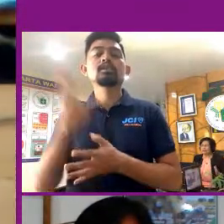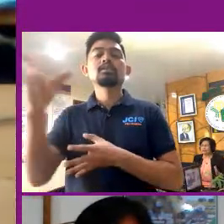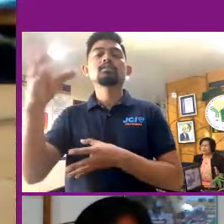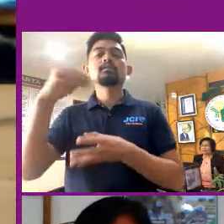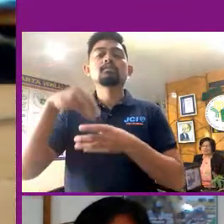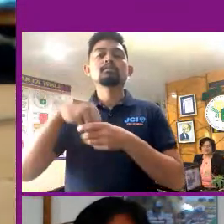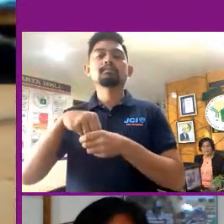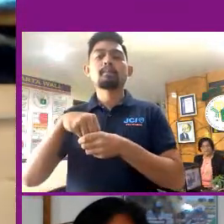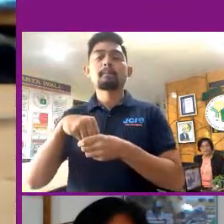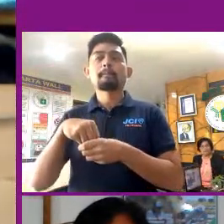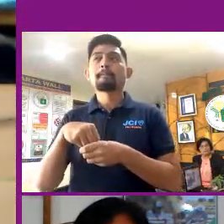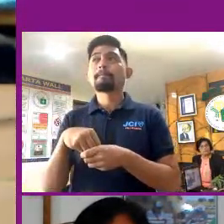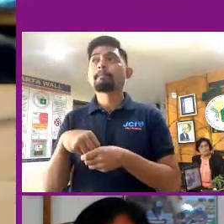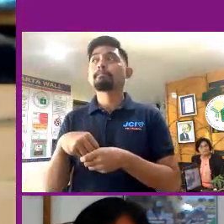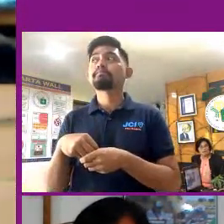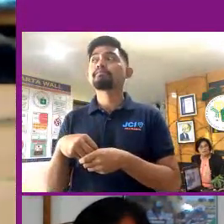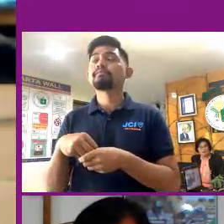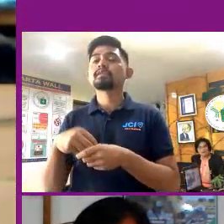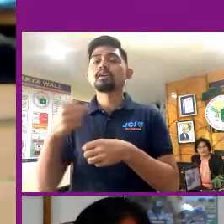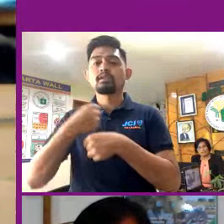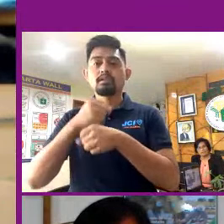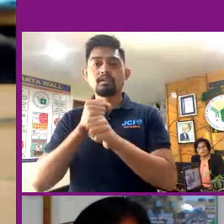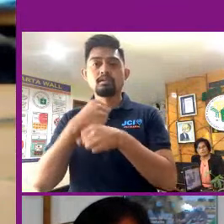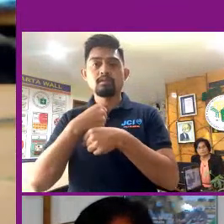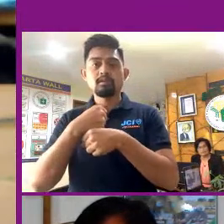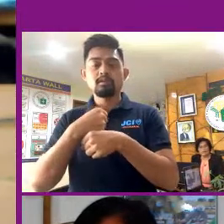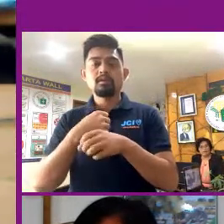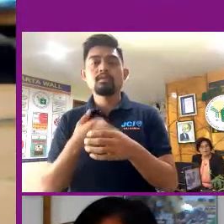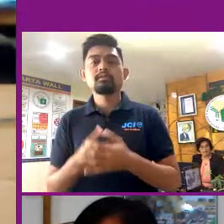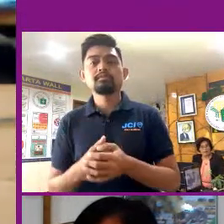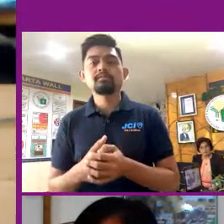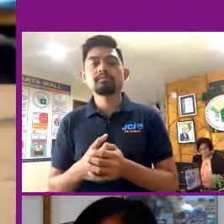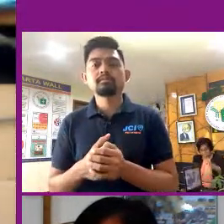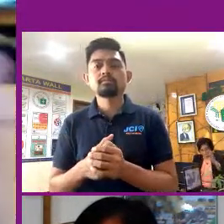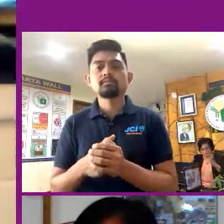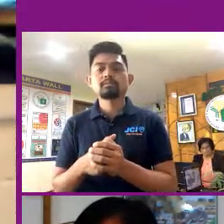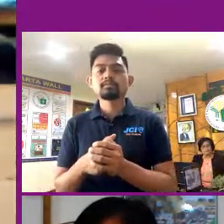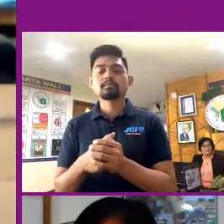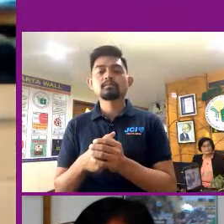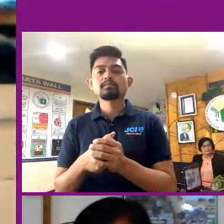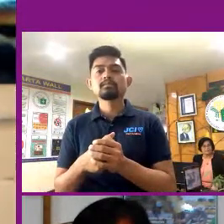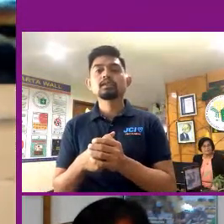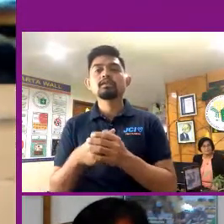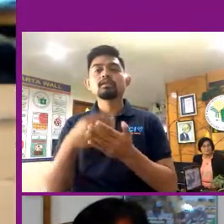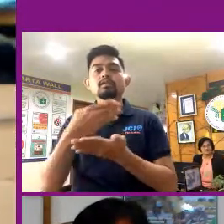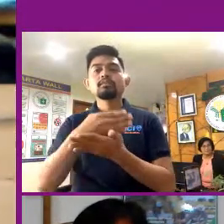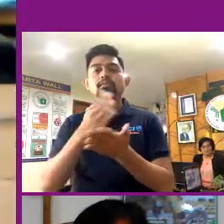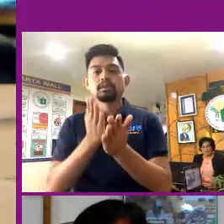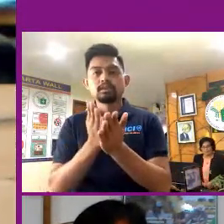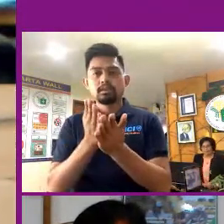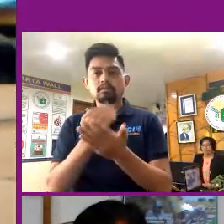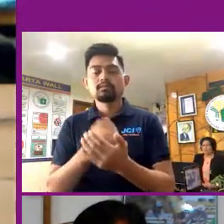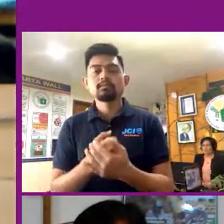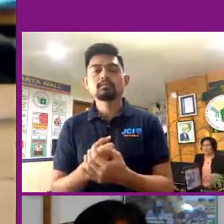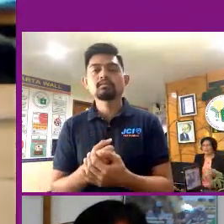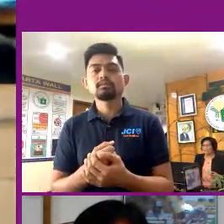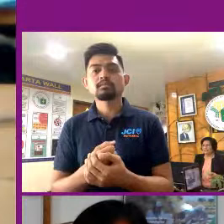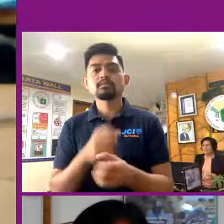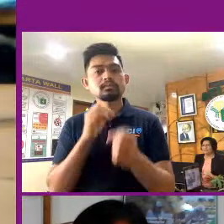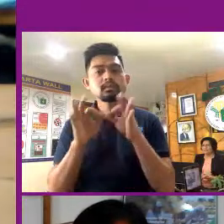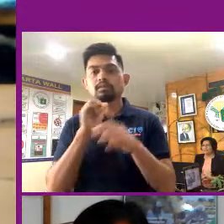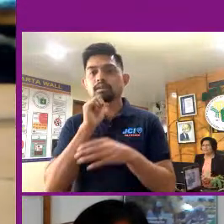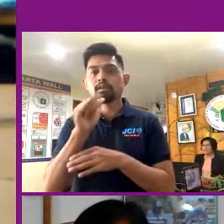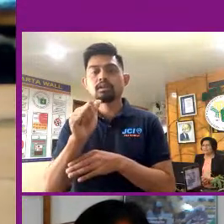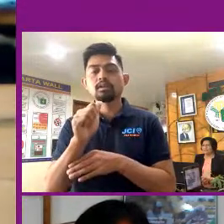isaman doon sa ano na, di ba nagawa sila ng mga, ano, mga budget. Kung hindi